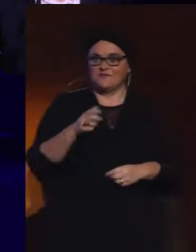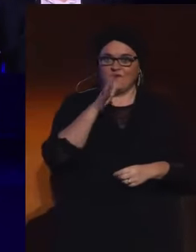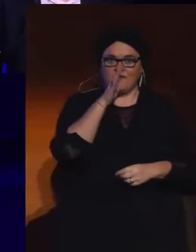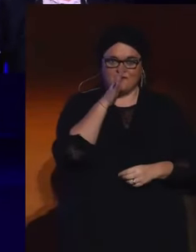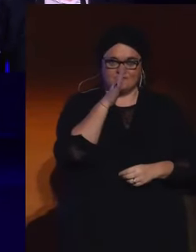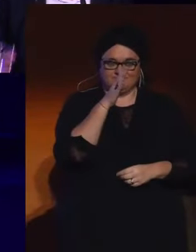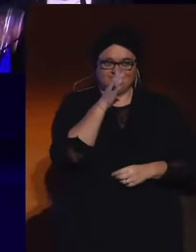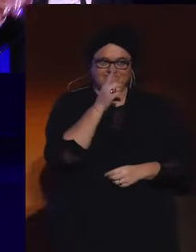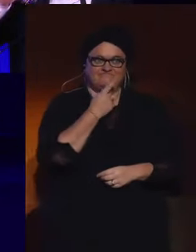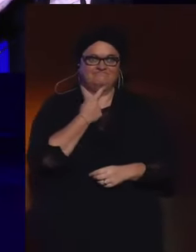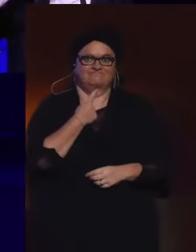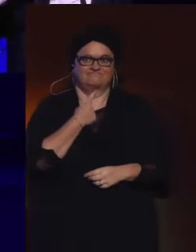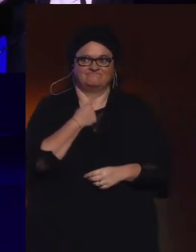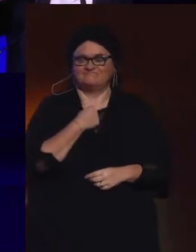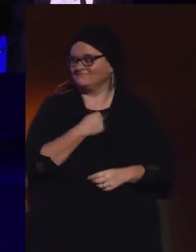cade în urt.